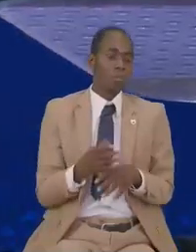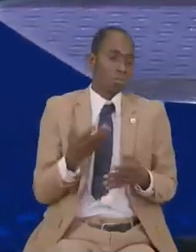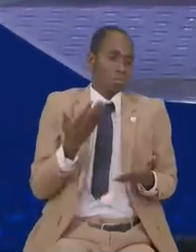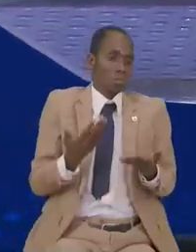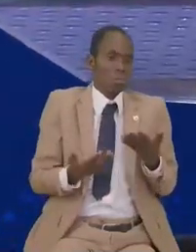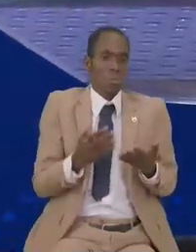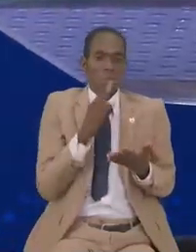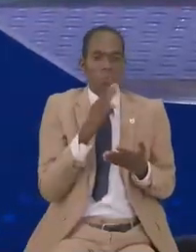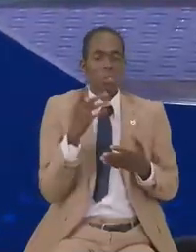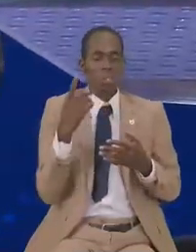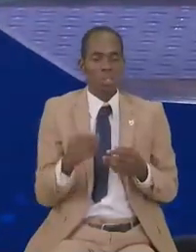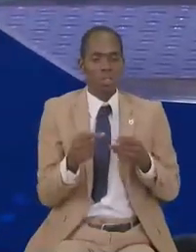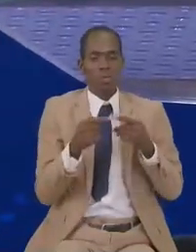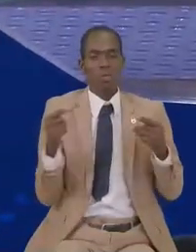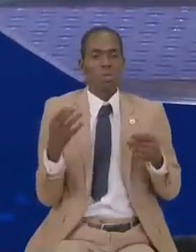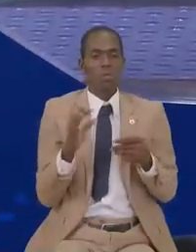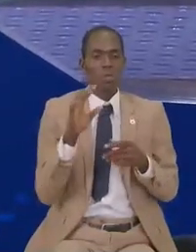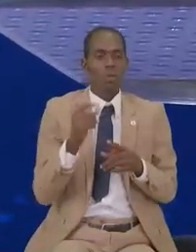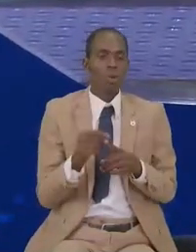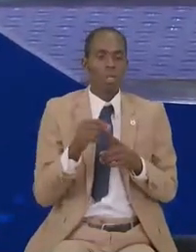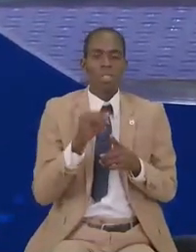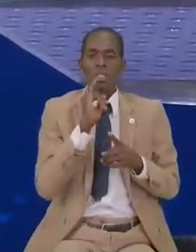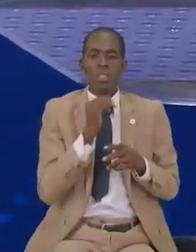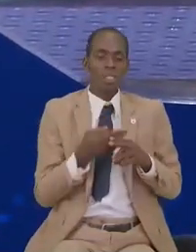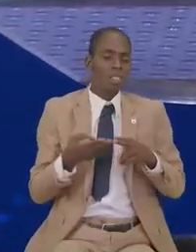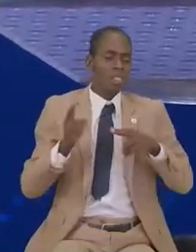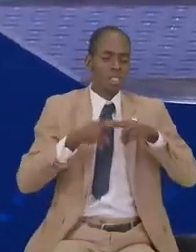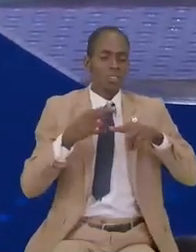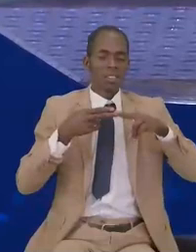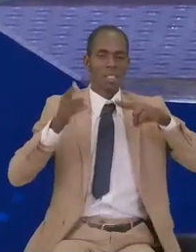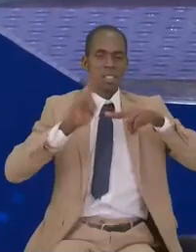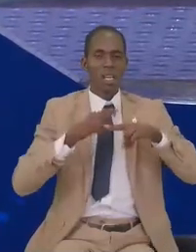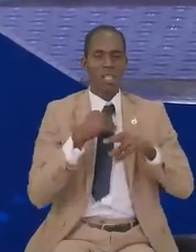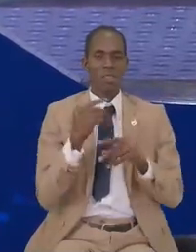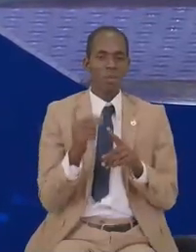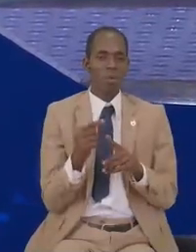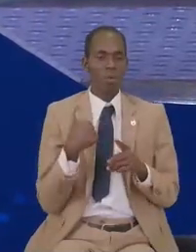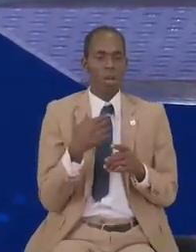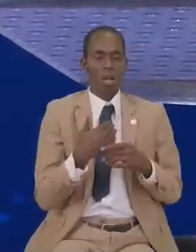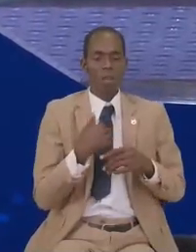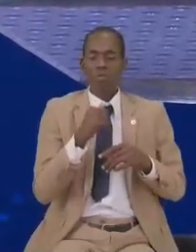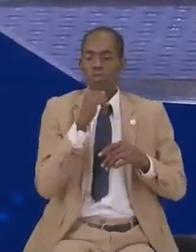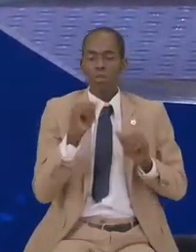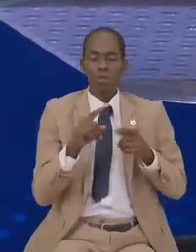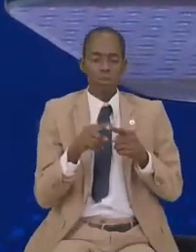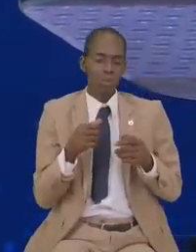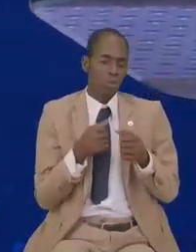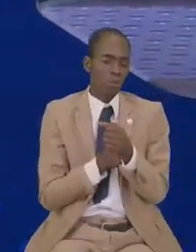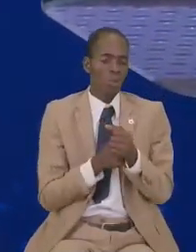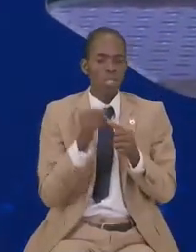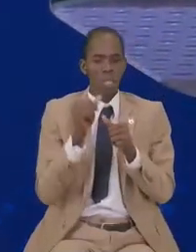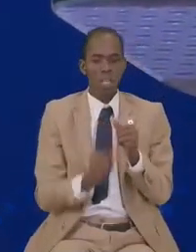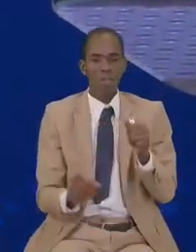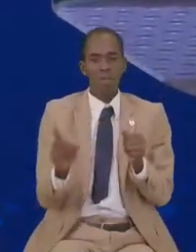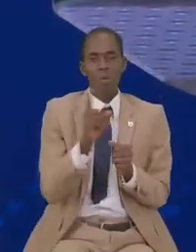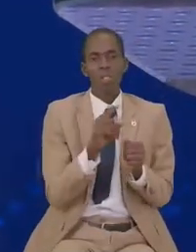population du monde s'accroît et la terre n'est pas en mesure de soutenir tout le monde. Déjà